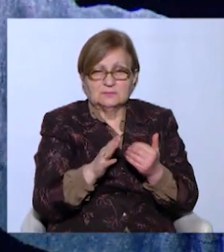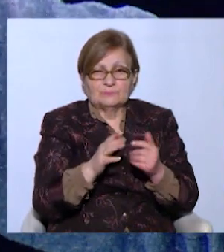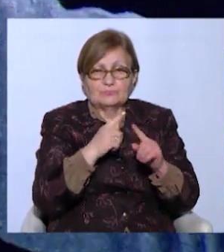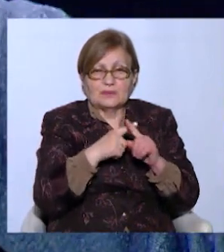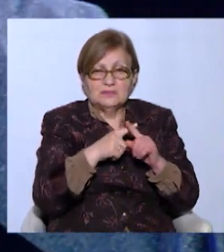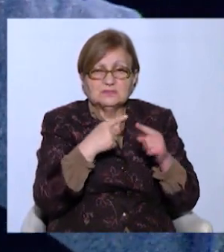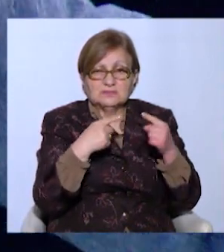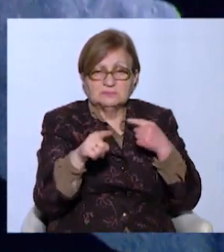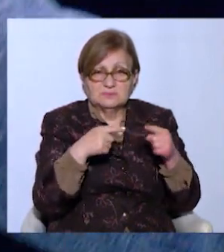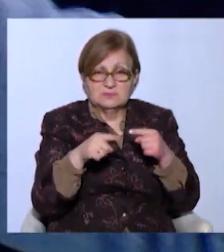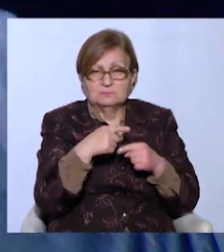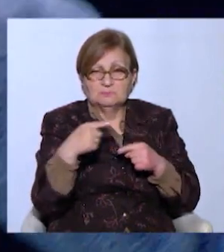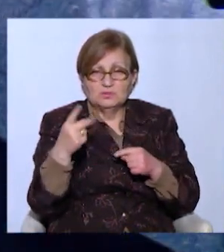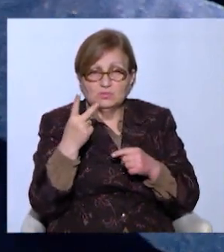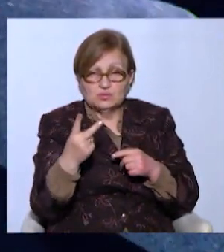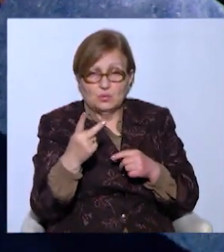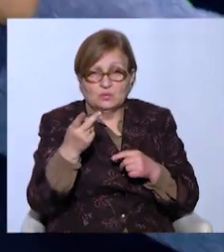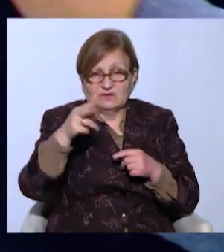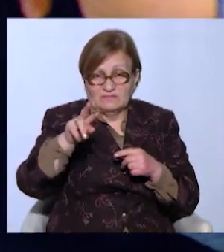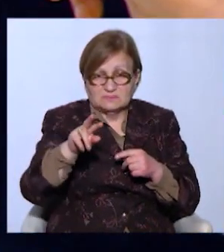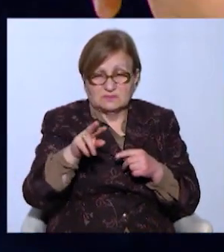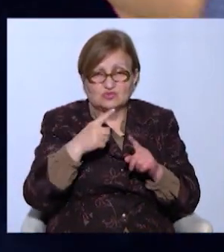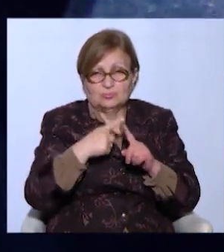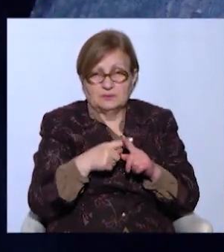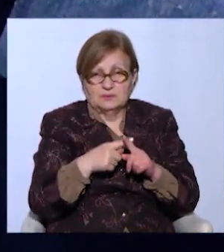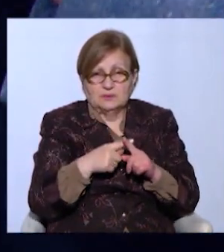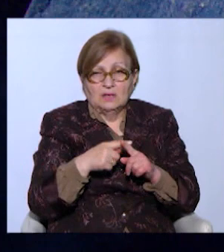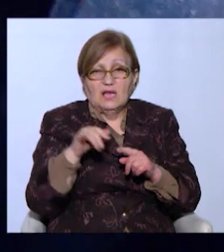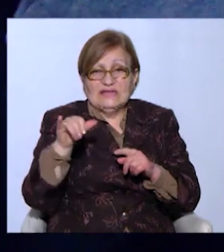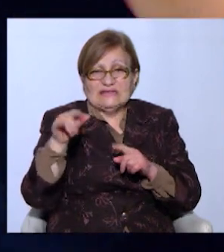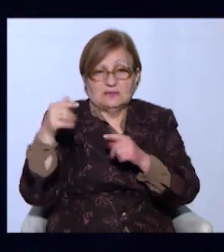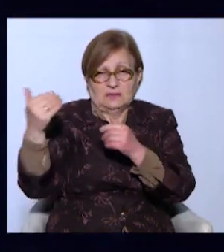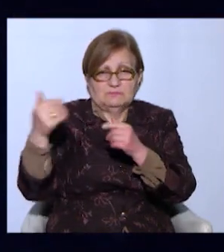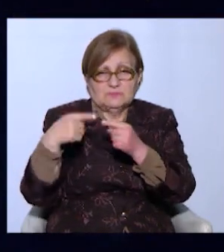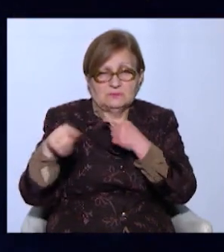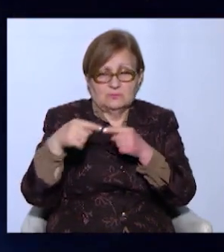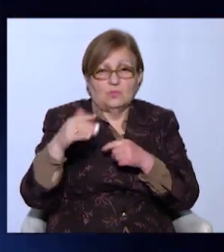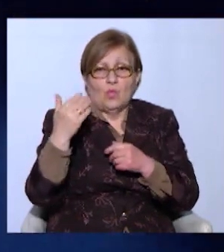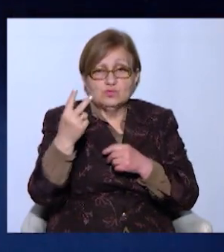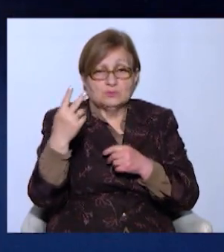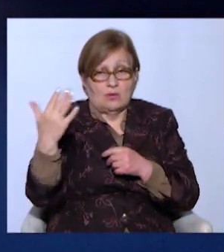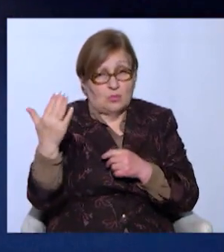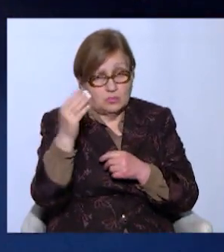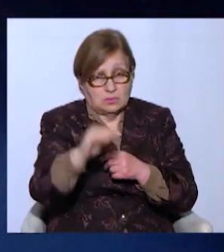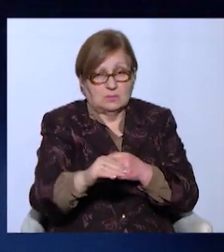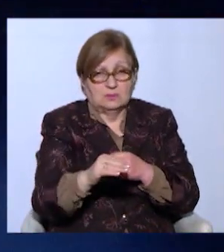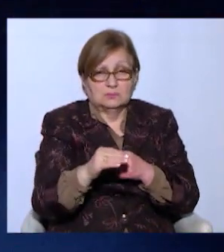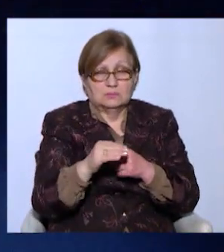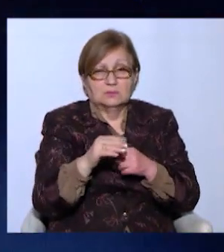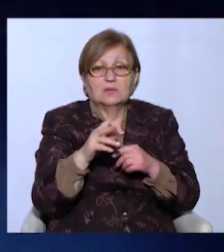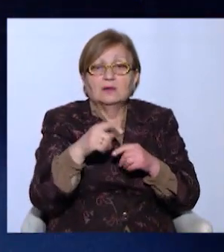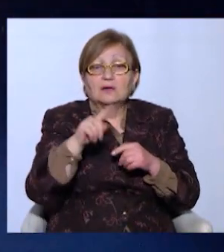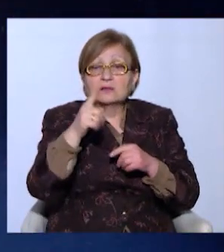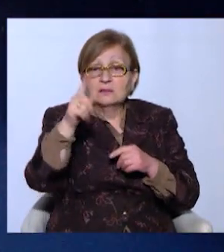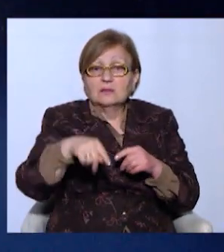x-ების განსხვავება x - 2 კვადრატში + y-ების განსხვავების კვადრატი 25 და რადგან ესენი ტოლი